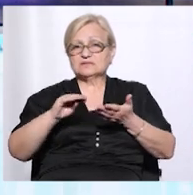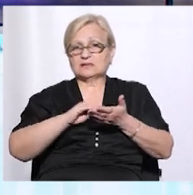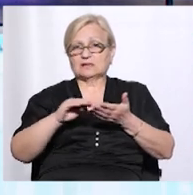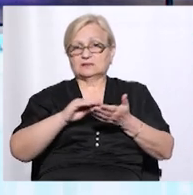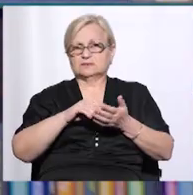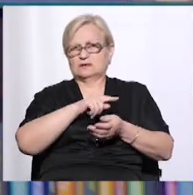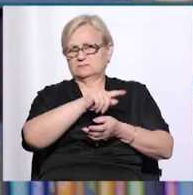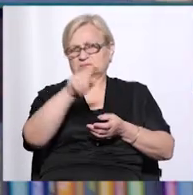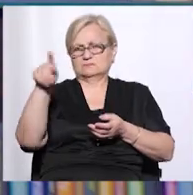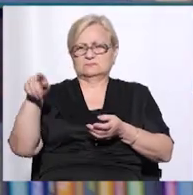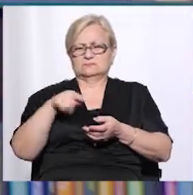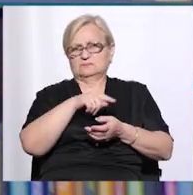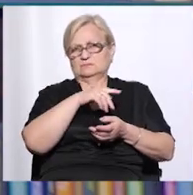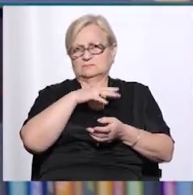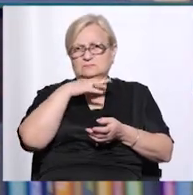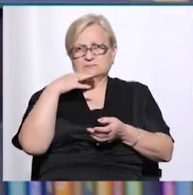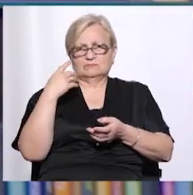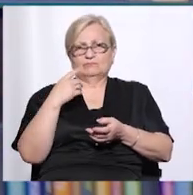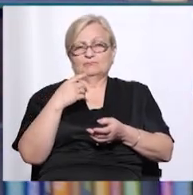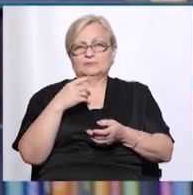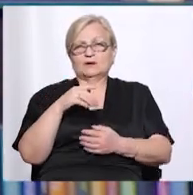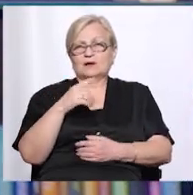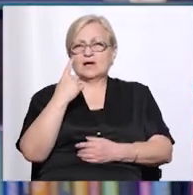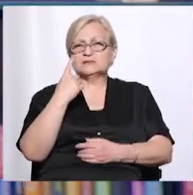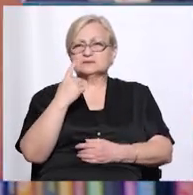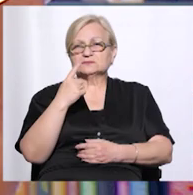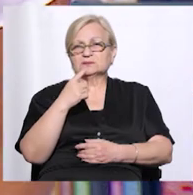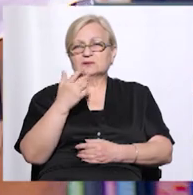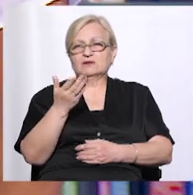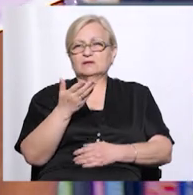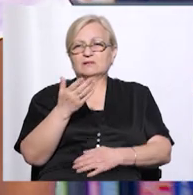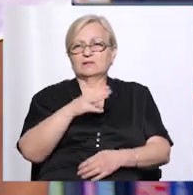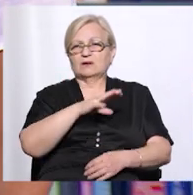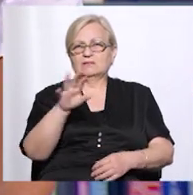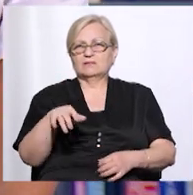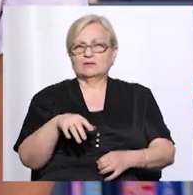შორის ერთ-ერთია, კიდევ კარგი არა, ერთადერთი, რომელსაც აი